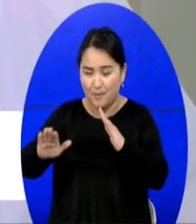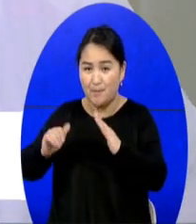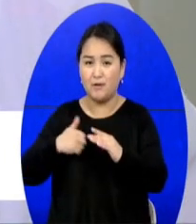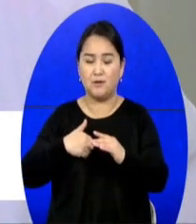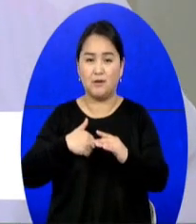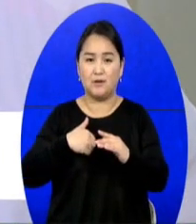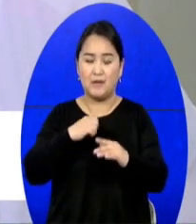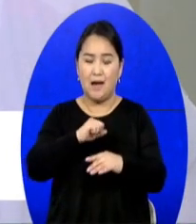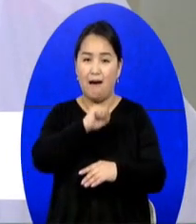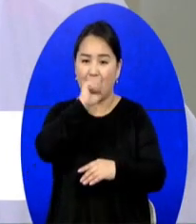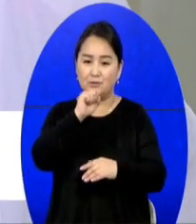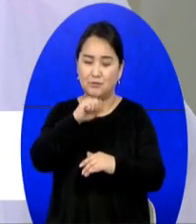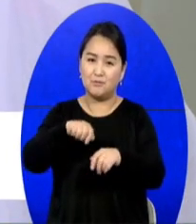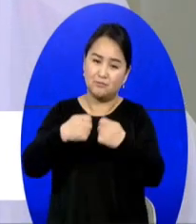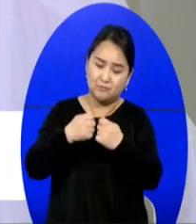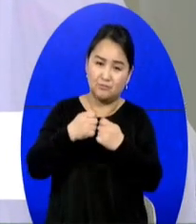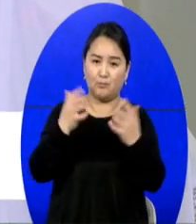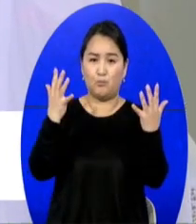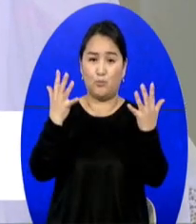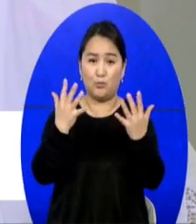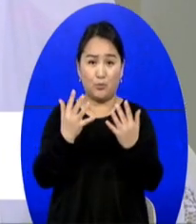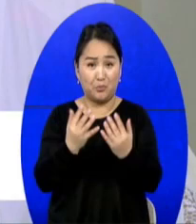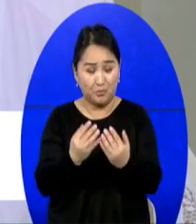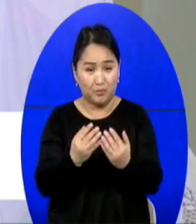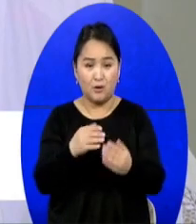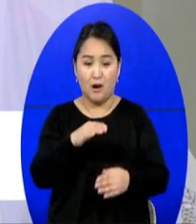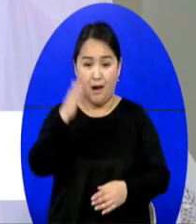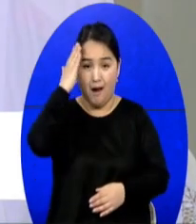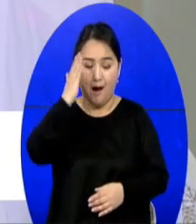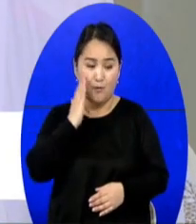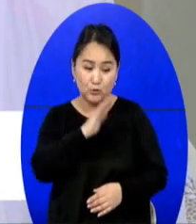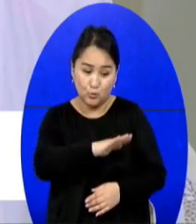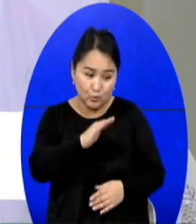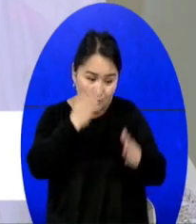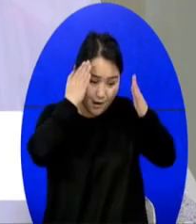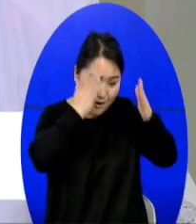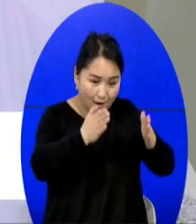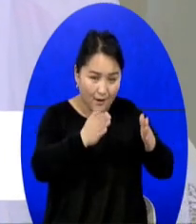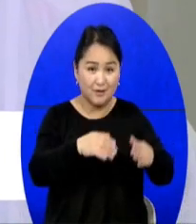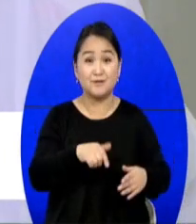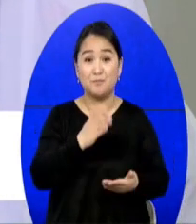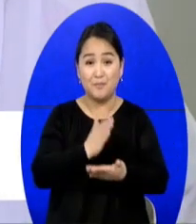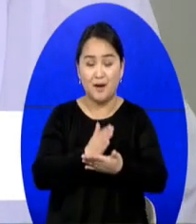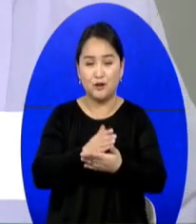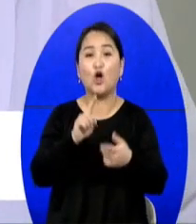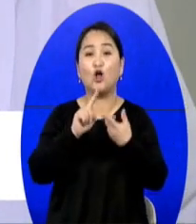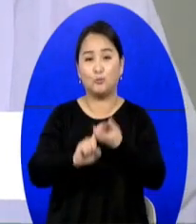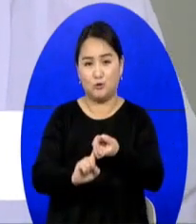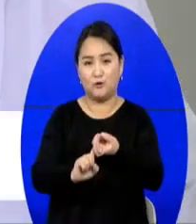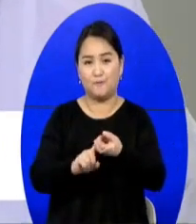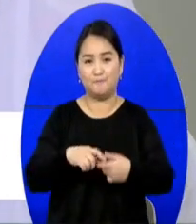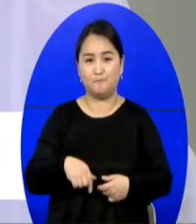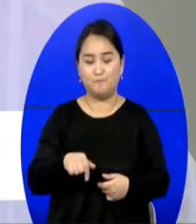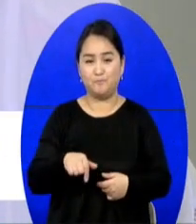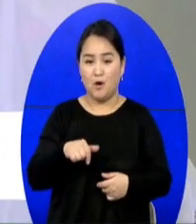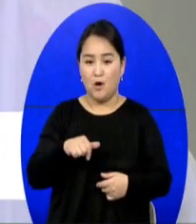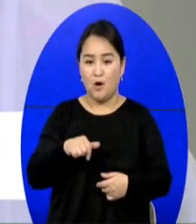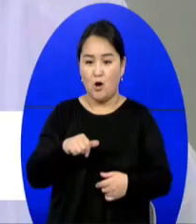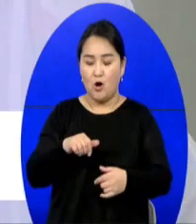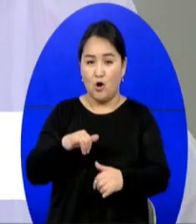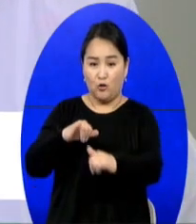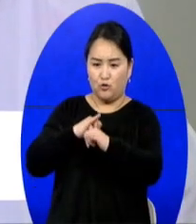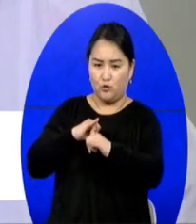Мөн хажуу орны эцэг эхчүүдийн бас хүүхдүүд тавих анхаарал халамж бол сайжирсантай холбоотой. За ер нь бол гэмтэл осол гэмтэл гэдэг бол хүний сэргэлж болох одоо